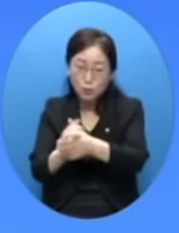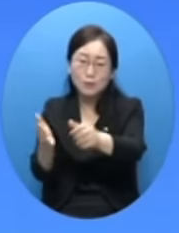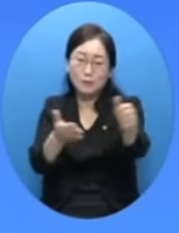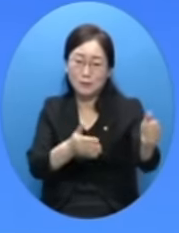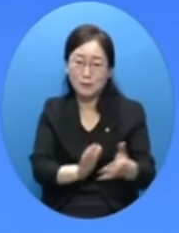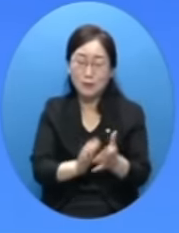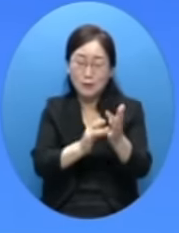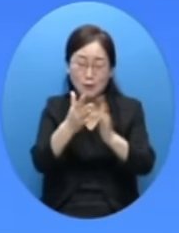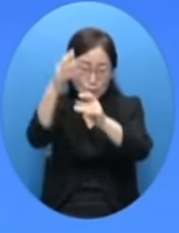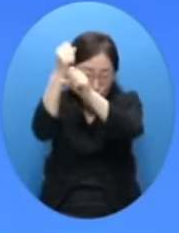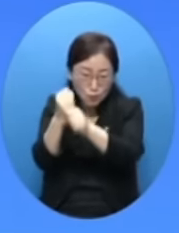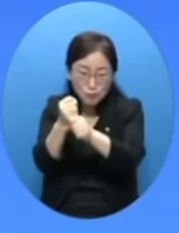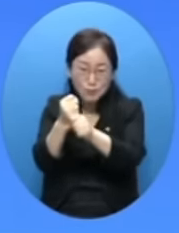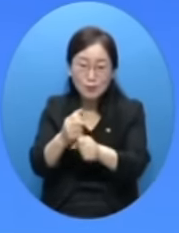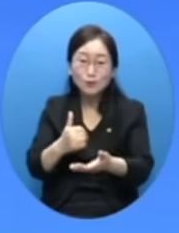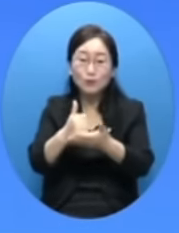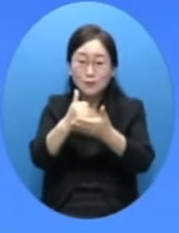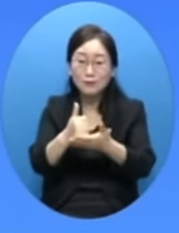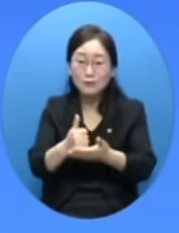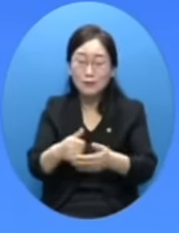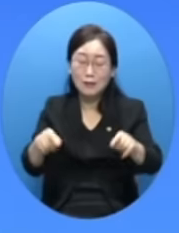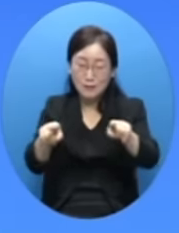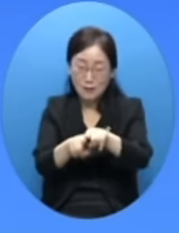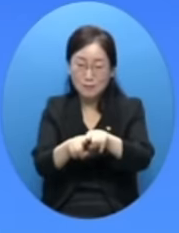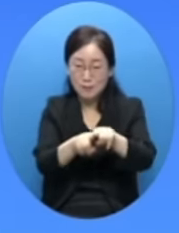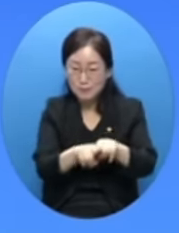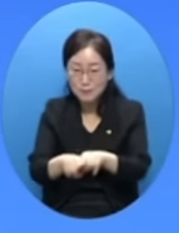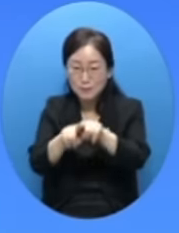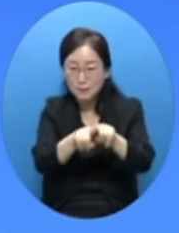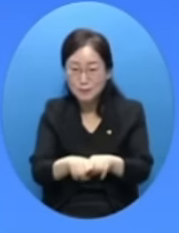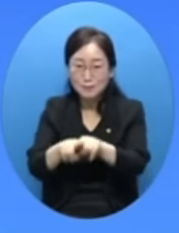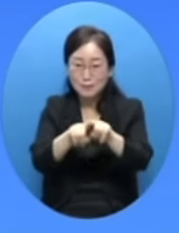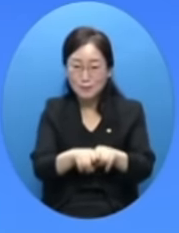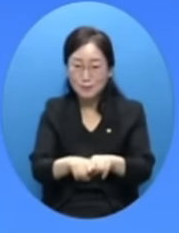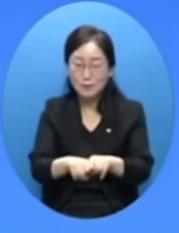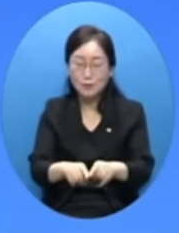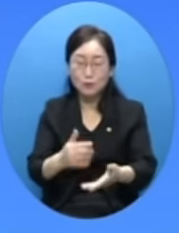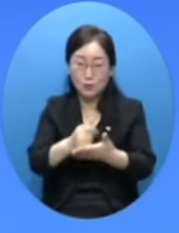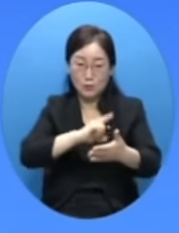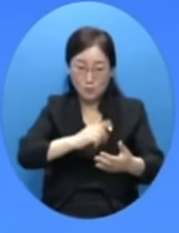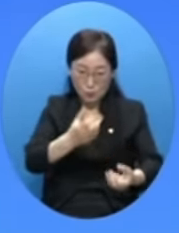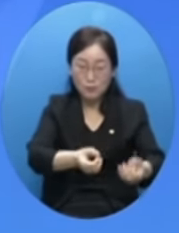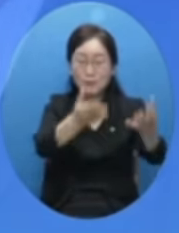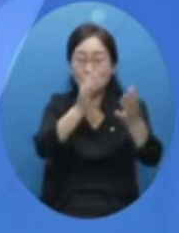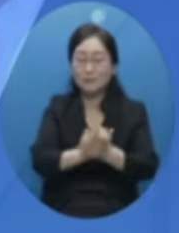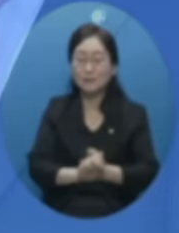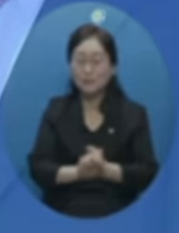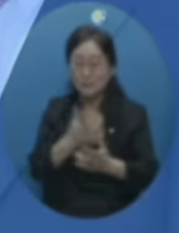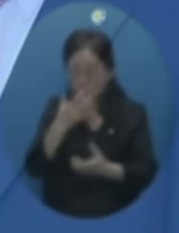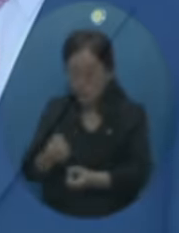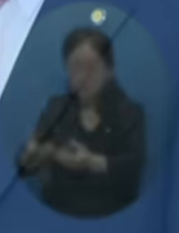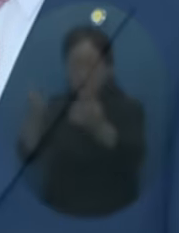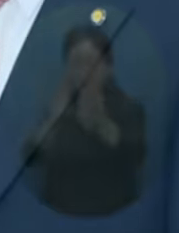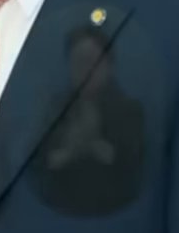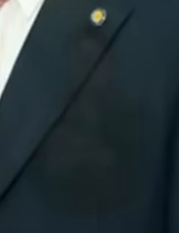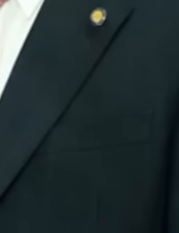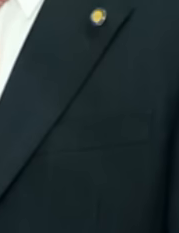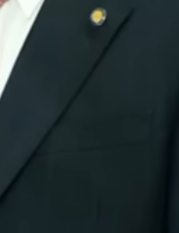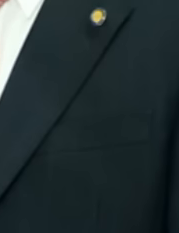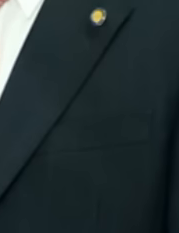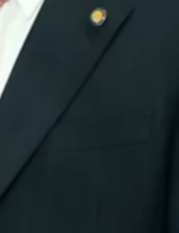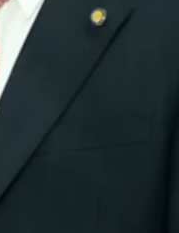예수님을 꼭 붙잡고 주님과 믿음으로 동행해 나가는 여러분 모두 되시기를 주님으로 축원합니다. 축원합니다. 네.